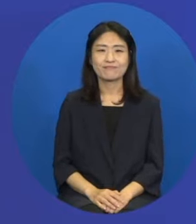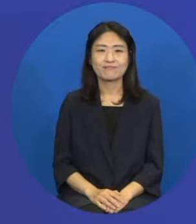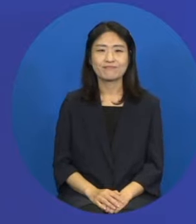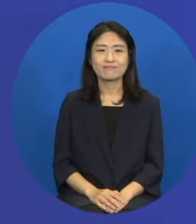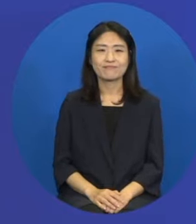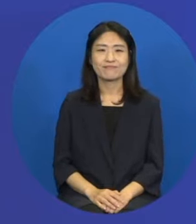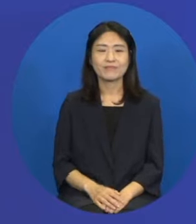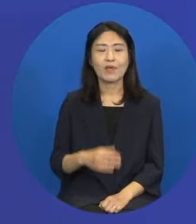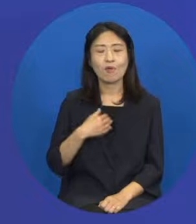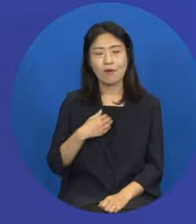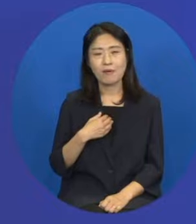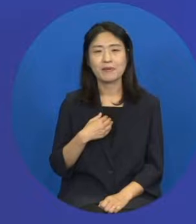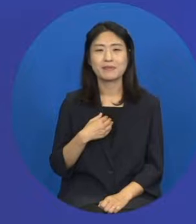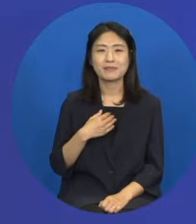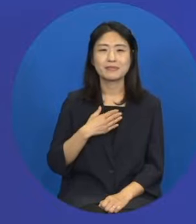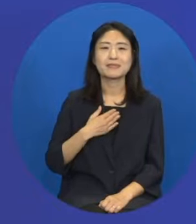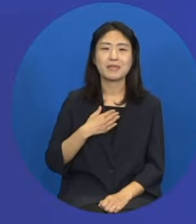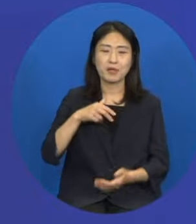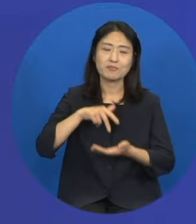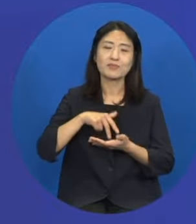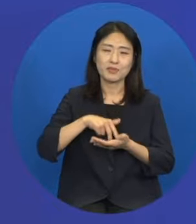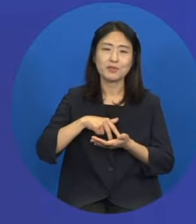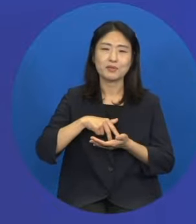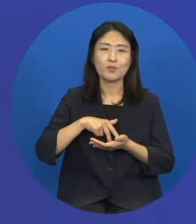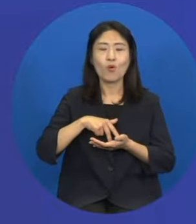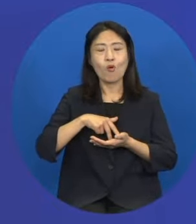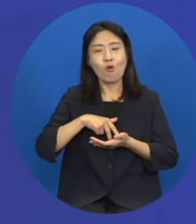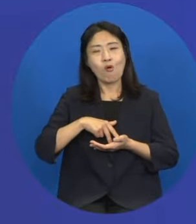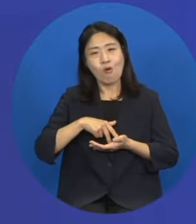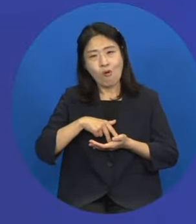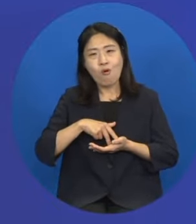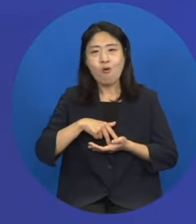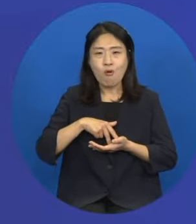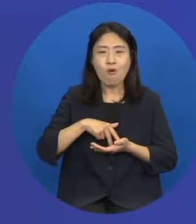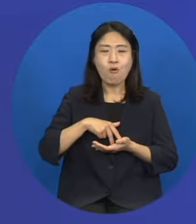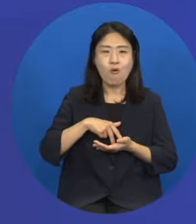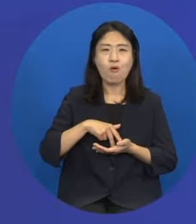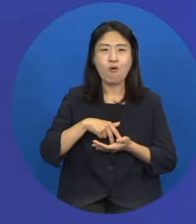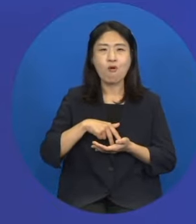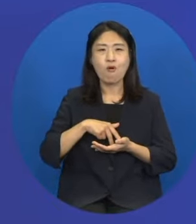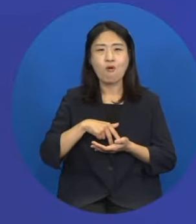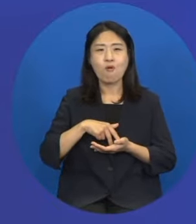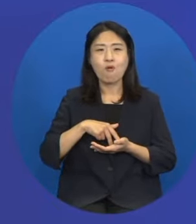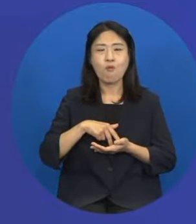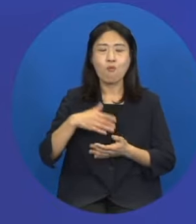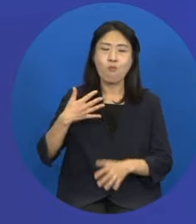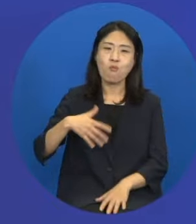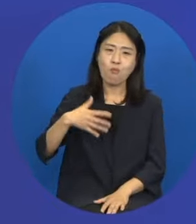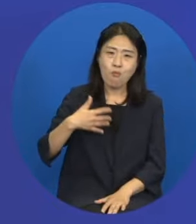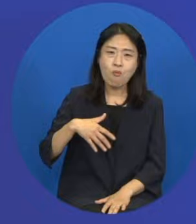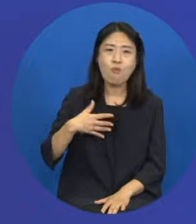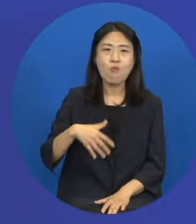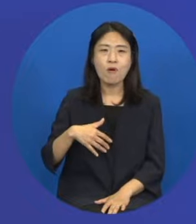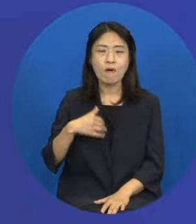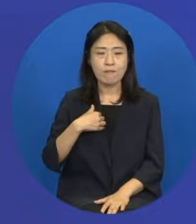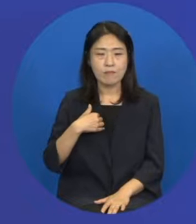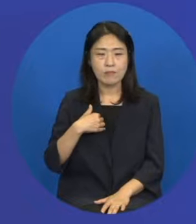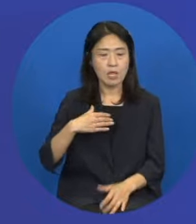저 같아서도 뿌듯했을 것 같아요. 130만 명의 와 담대한 용사들이 누가